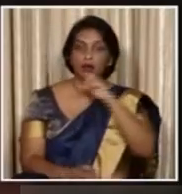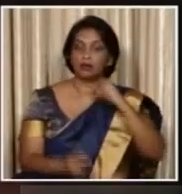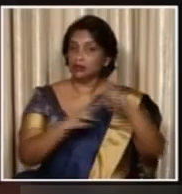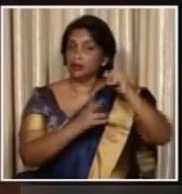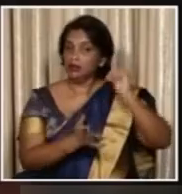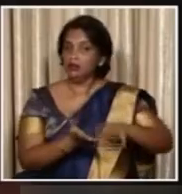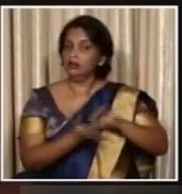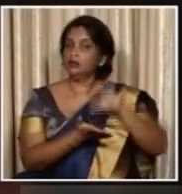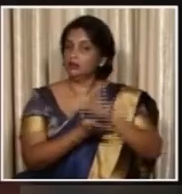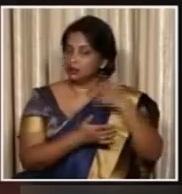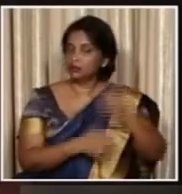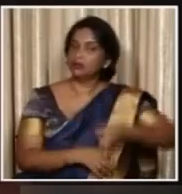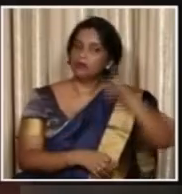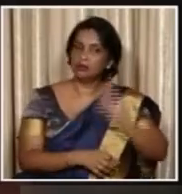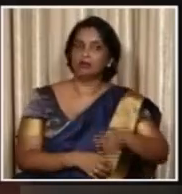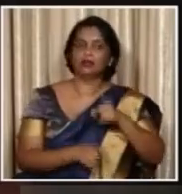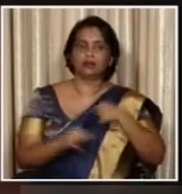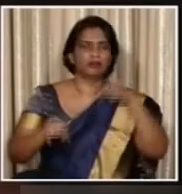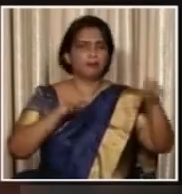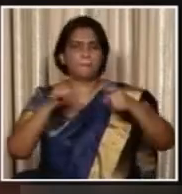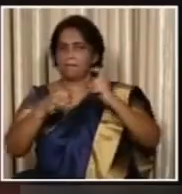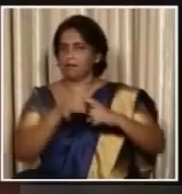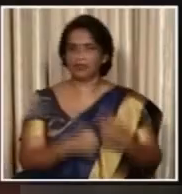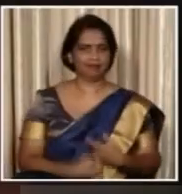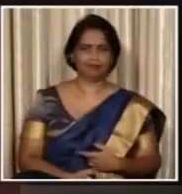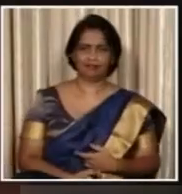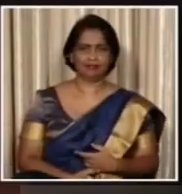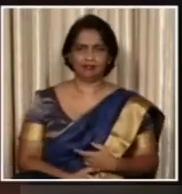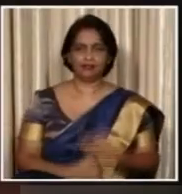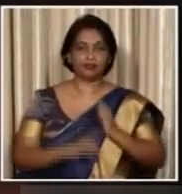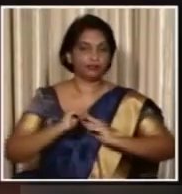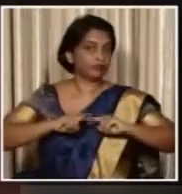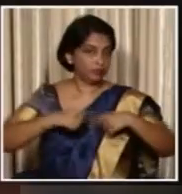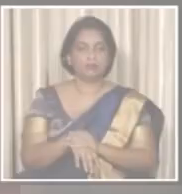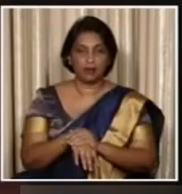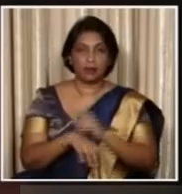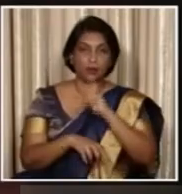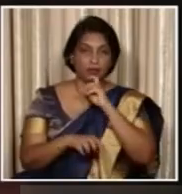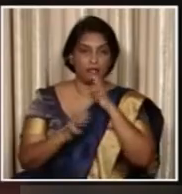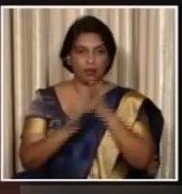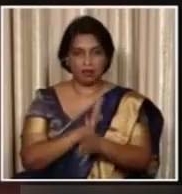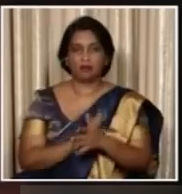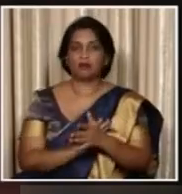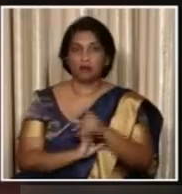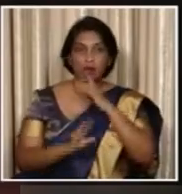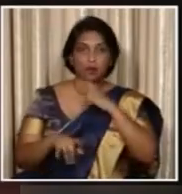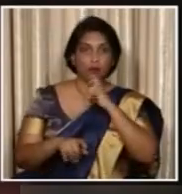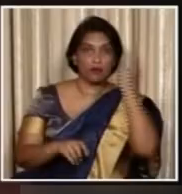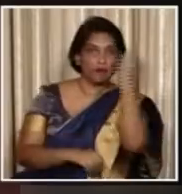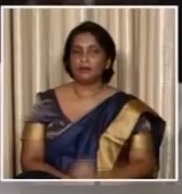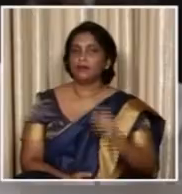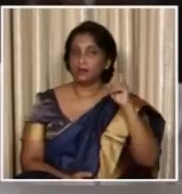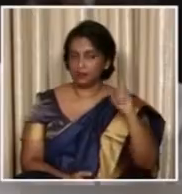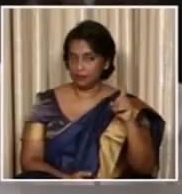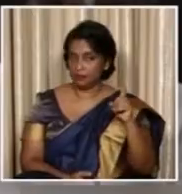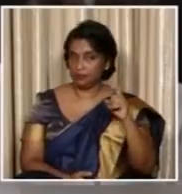ලබා දුන්නාම ඒක අනිවාර්යයෙන්ම එක එක තැන්වල ප්‍රශ්න කරන්නට බෑ. ඒක ක්‍රියාත්මක කරන්න අපි හැමෝම බැඳිලා සිටිනවා. උසාවියට අපහාස කරන්න බෑ කැබිනට්